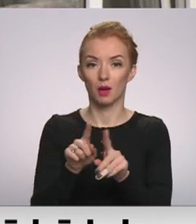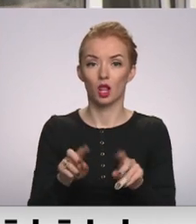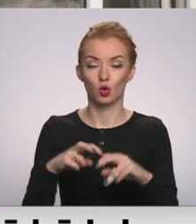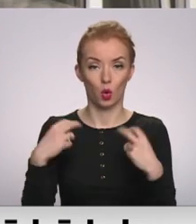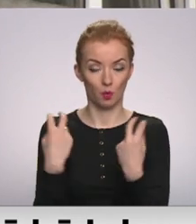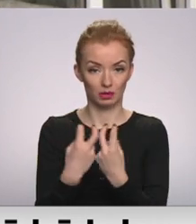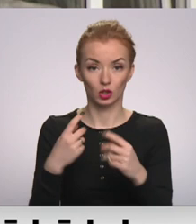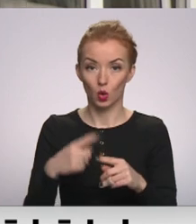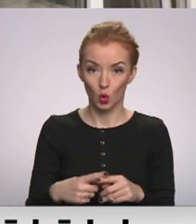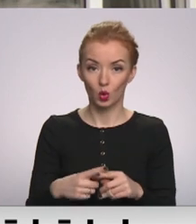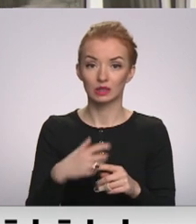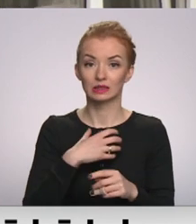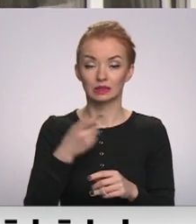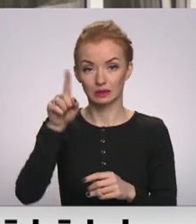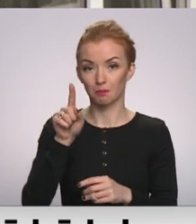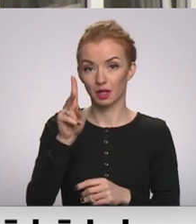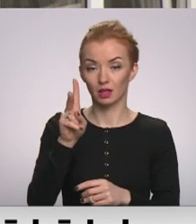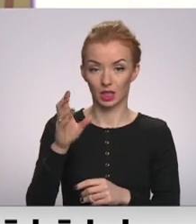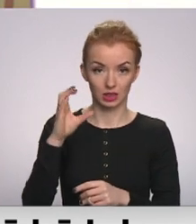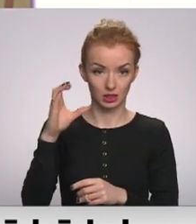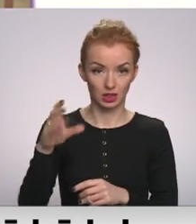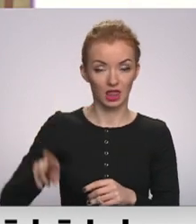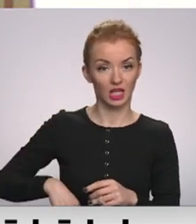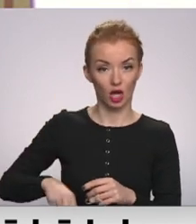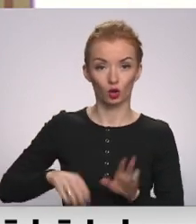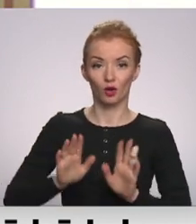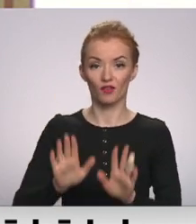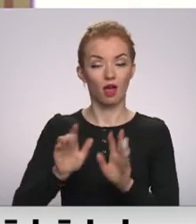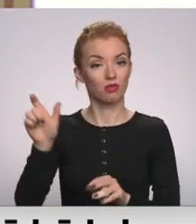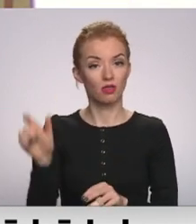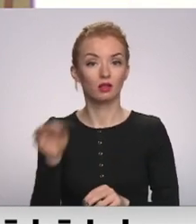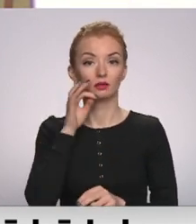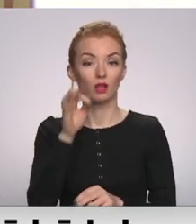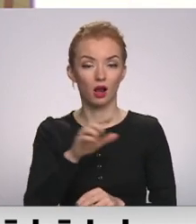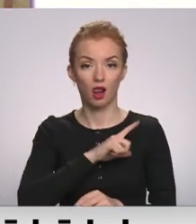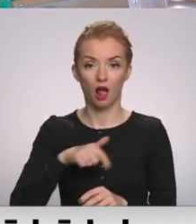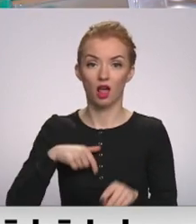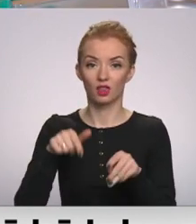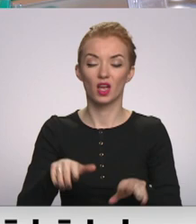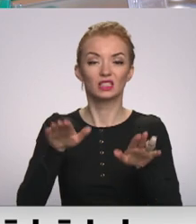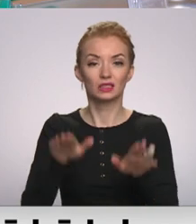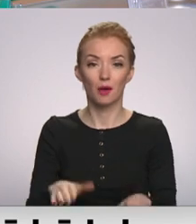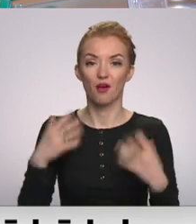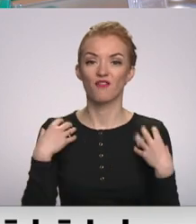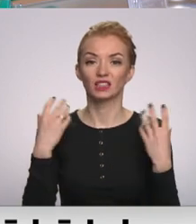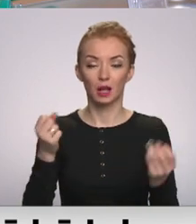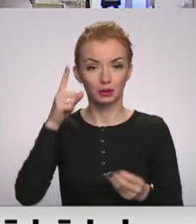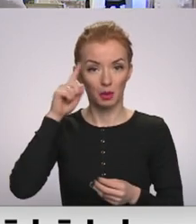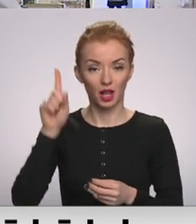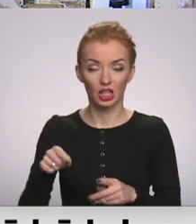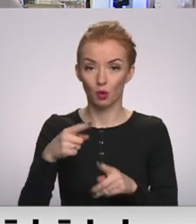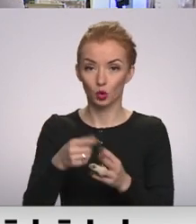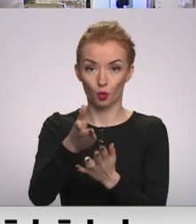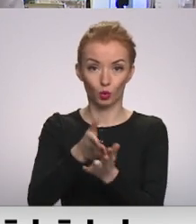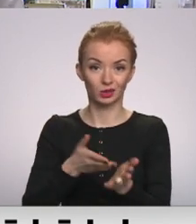sēdē. Tikmēr slimību profilakses un kontrolas centra direktora vietnieks uzsvēra, ka Latvijā ir zema veselības pratība un mazāk nekā